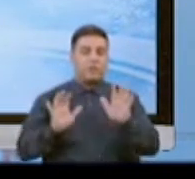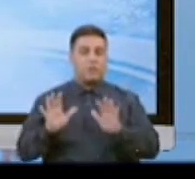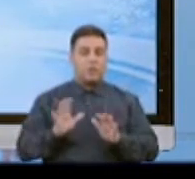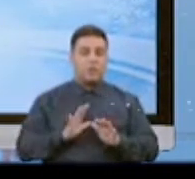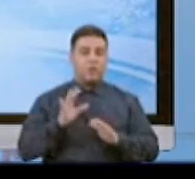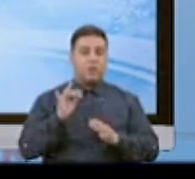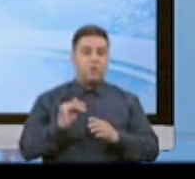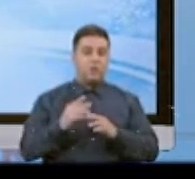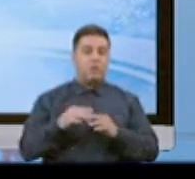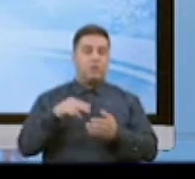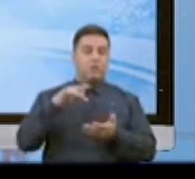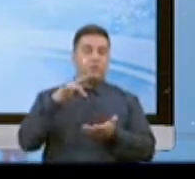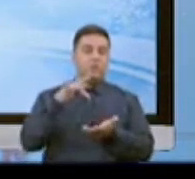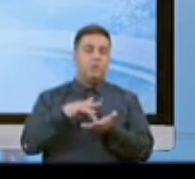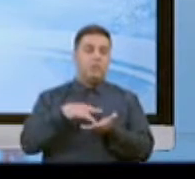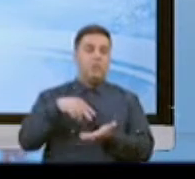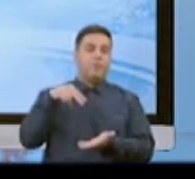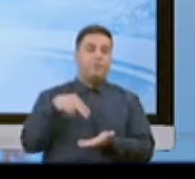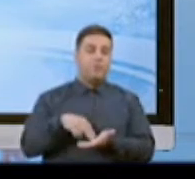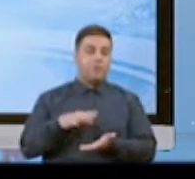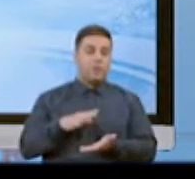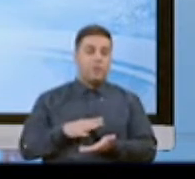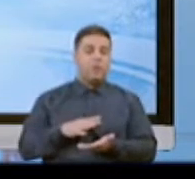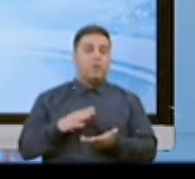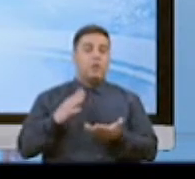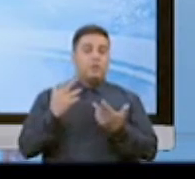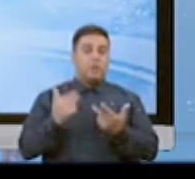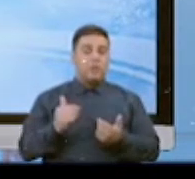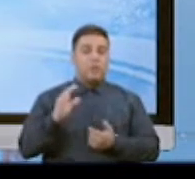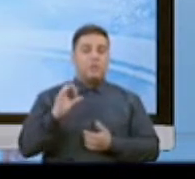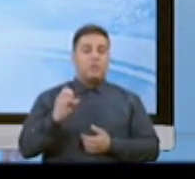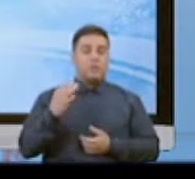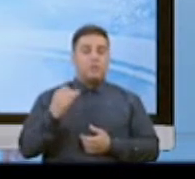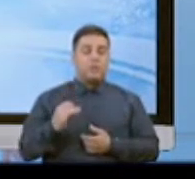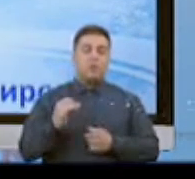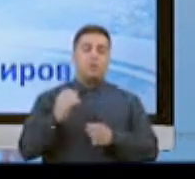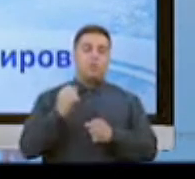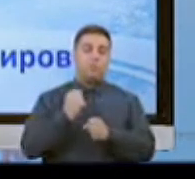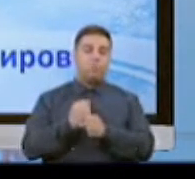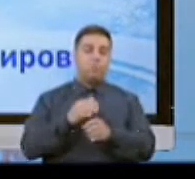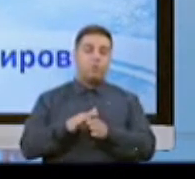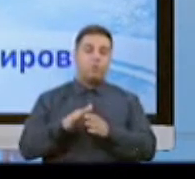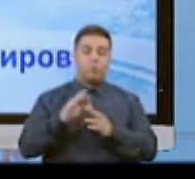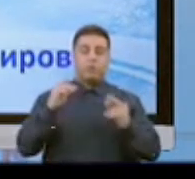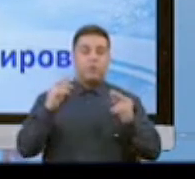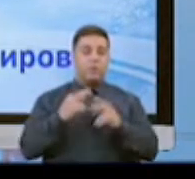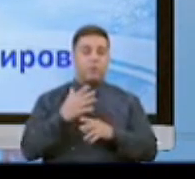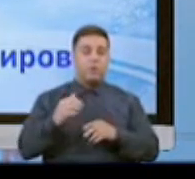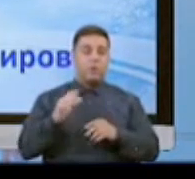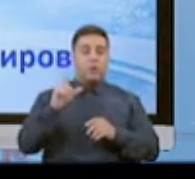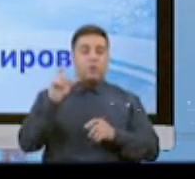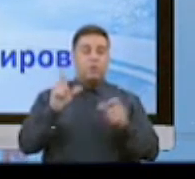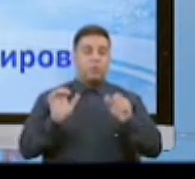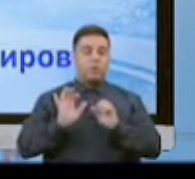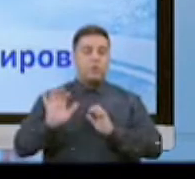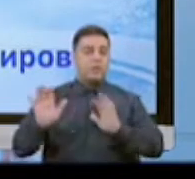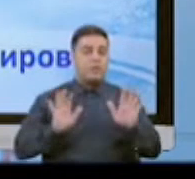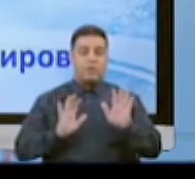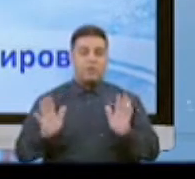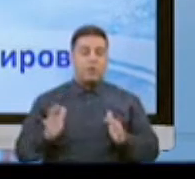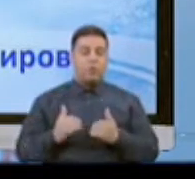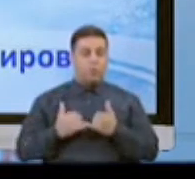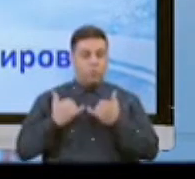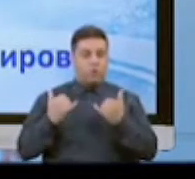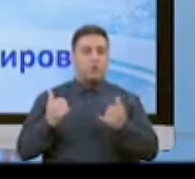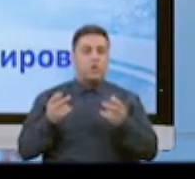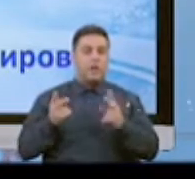и гордо в середине встал. Конечно же, Сергей поступил неправильно. Не толкай других пассажиров,